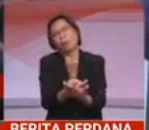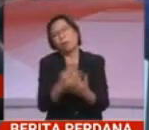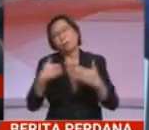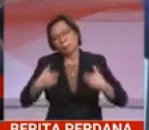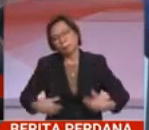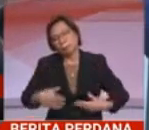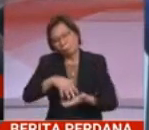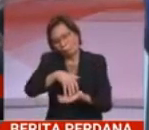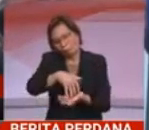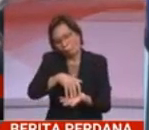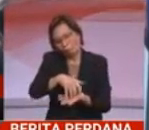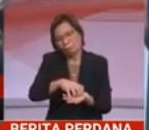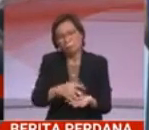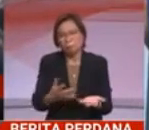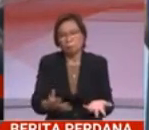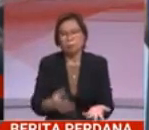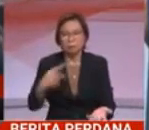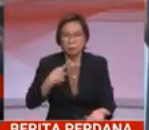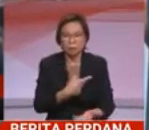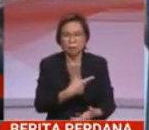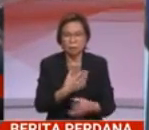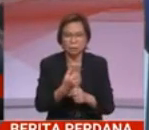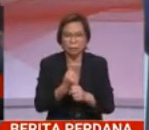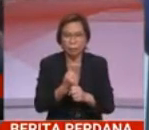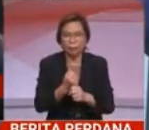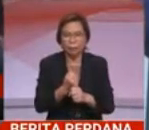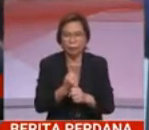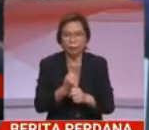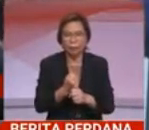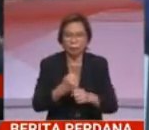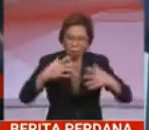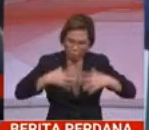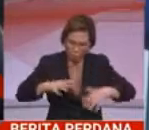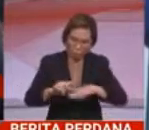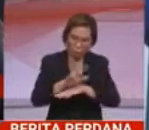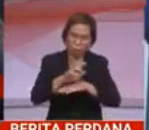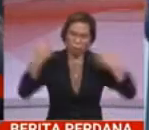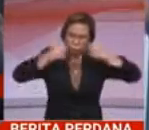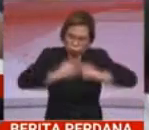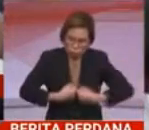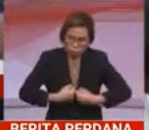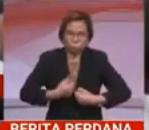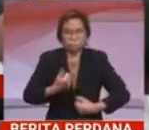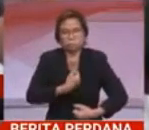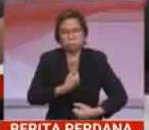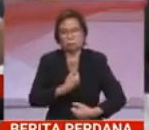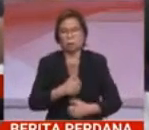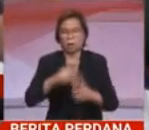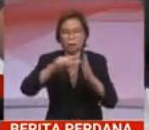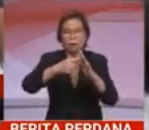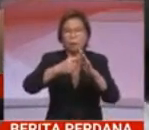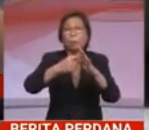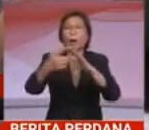lemah. Kita dapat semua lah, pakai baju semua sendiri. Mula saya masuk